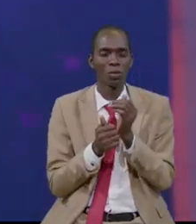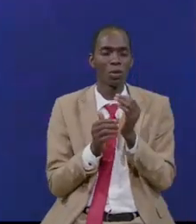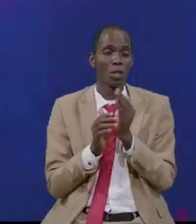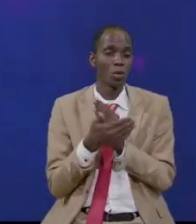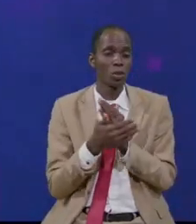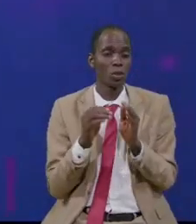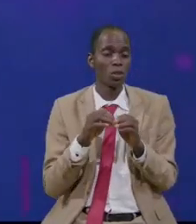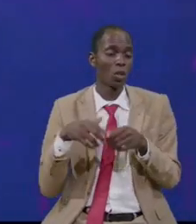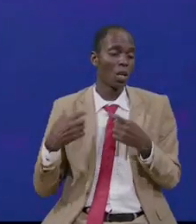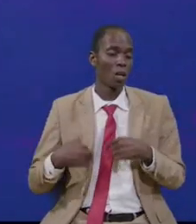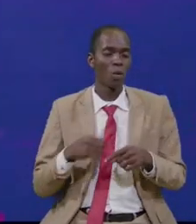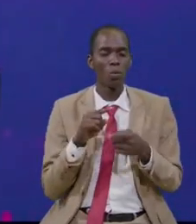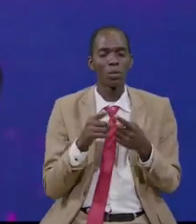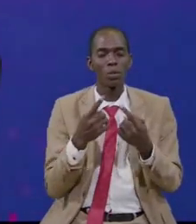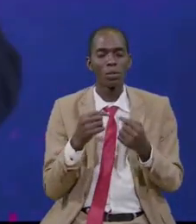venez, Aziz,